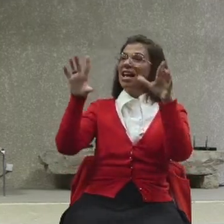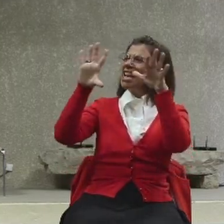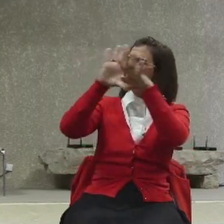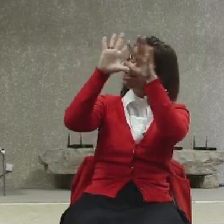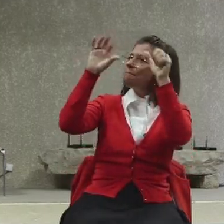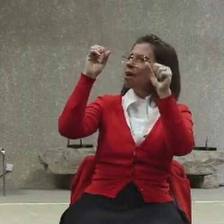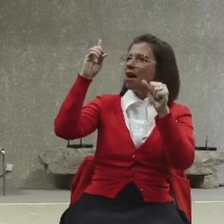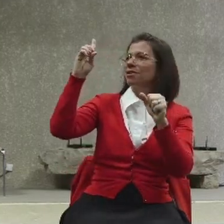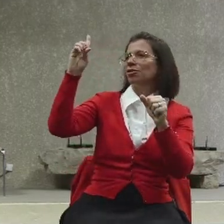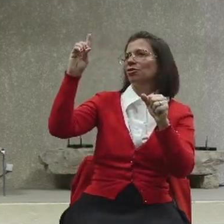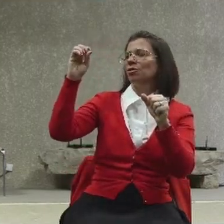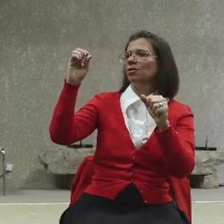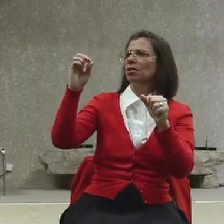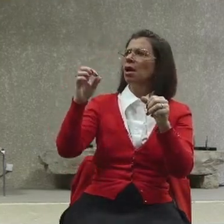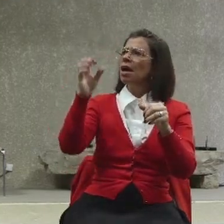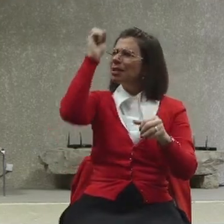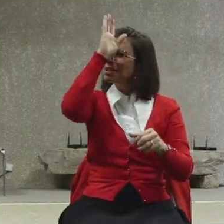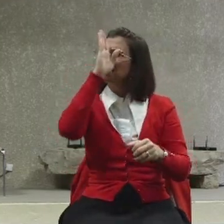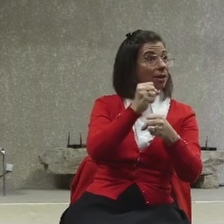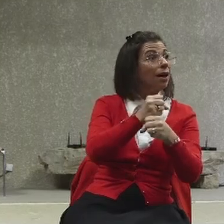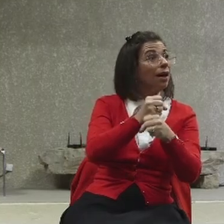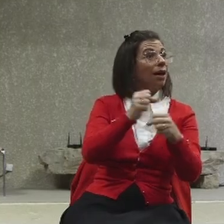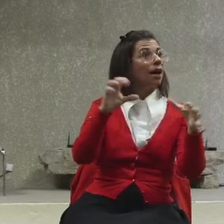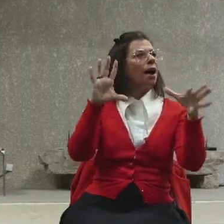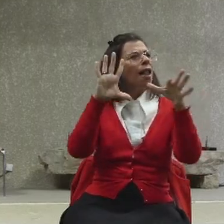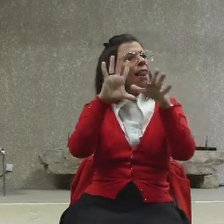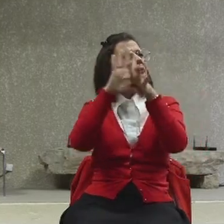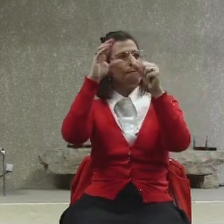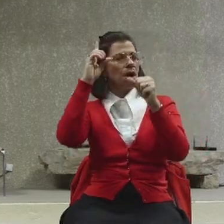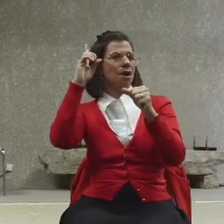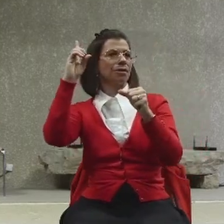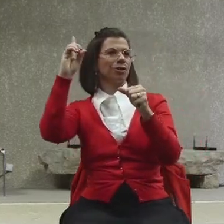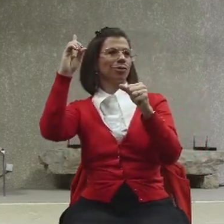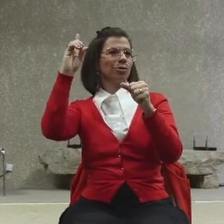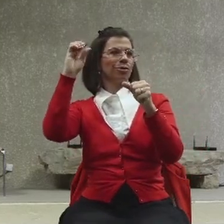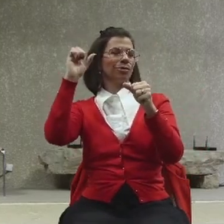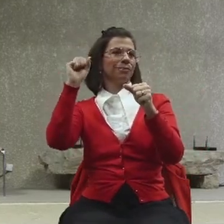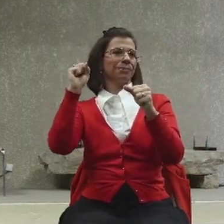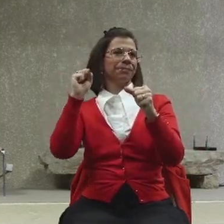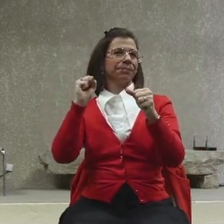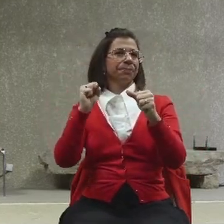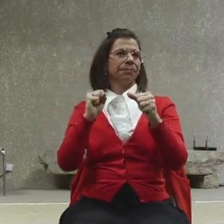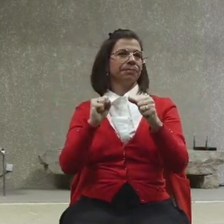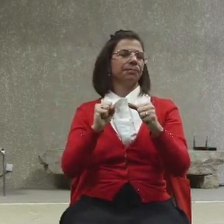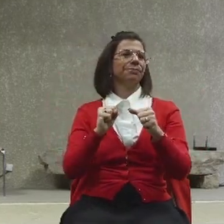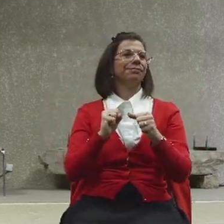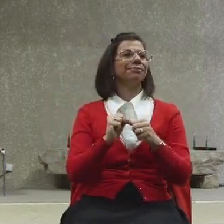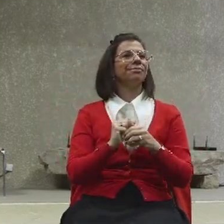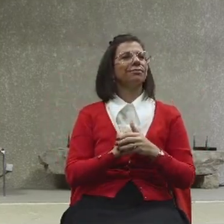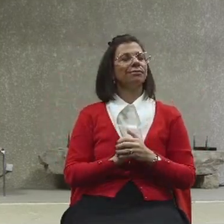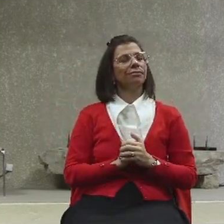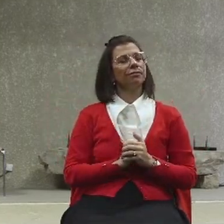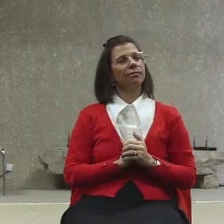notre position en Christ. Qu'aux yeux du Seigneur, c'est la foi, ça. Et c'est ça la grâce.